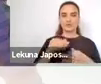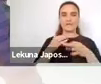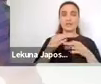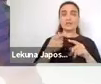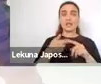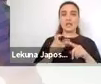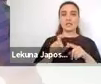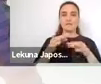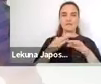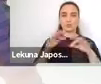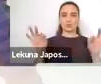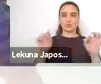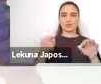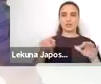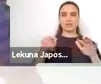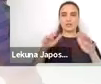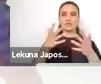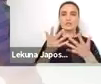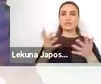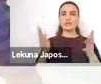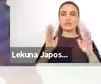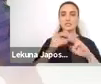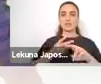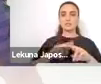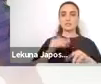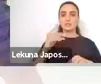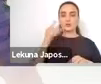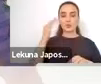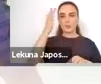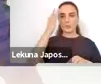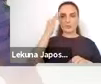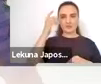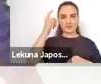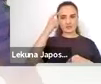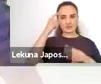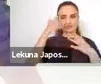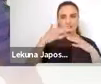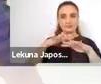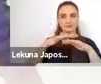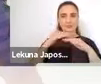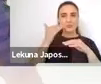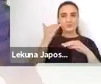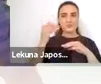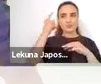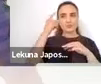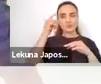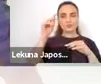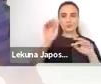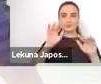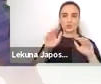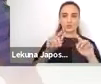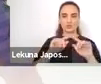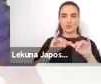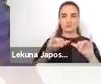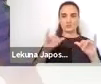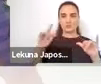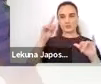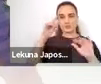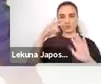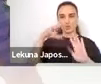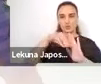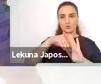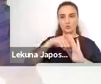სივრცე იმისთვის, რომ ფანტაზია წარმოსახვა, აი ეს ვითომ პროცესები ჩართო და